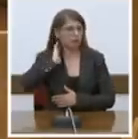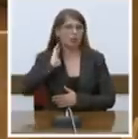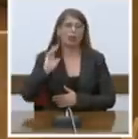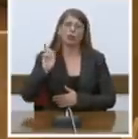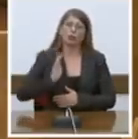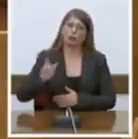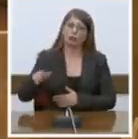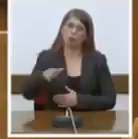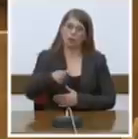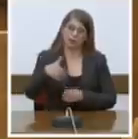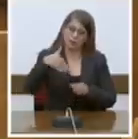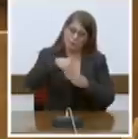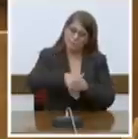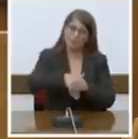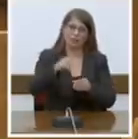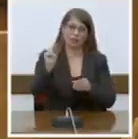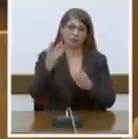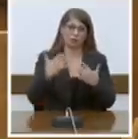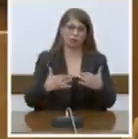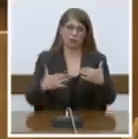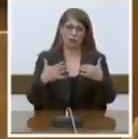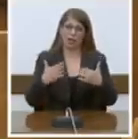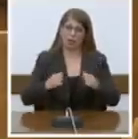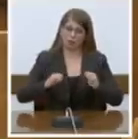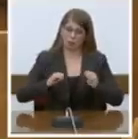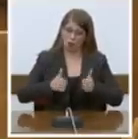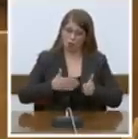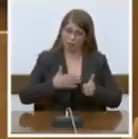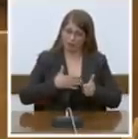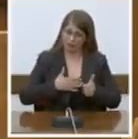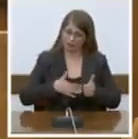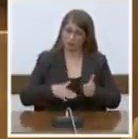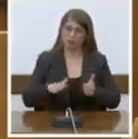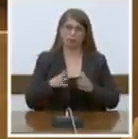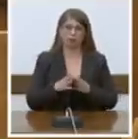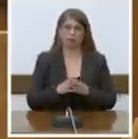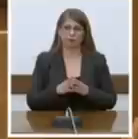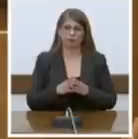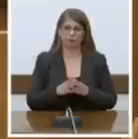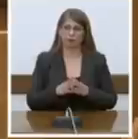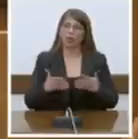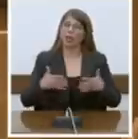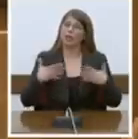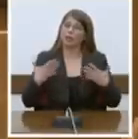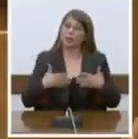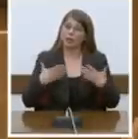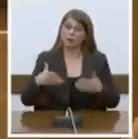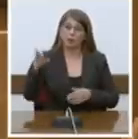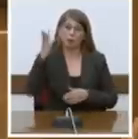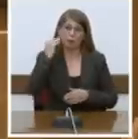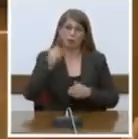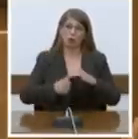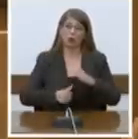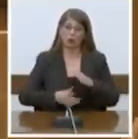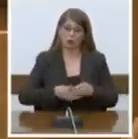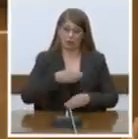Βουλή. Έχουμε λοιπόν την πρόθεση, και χαίρομαι που με ακούει ο κύριος